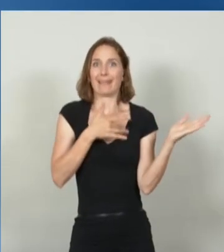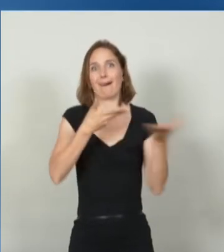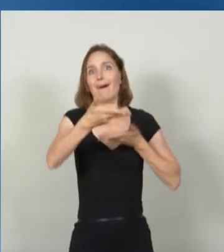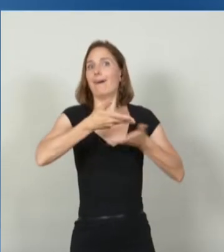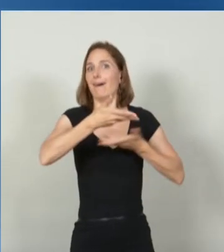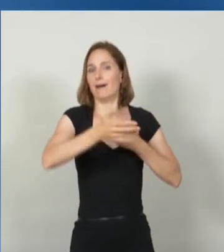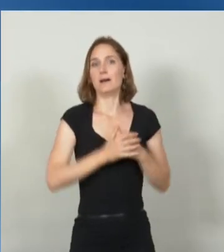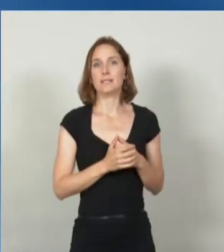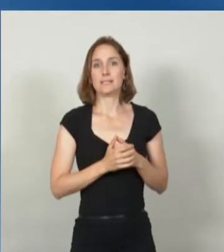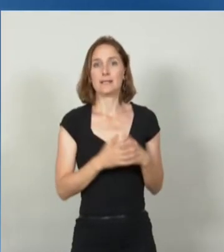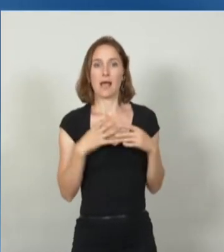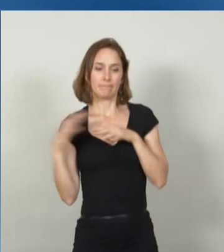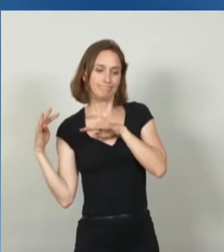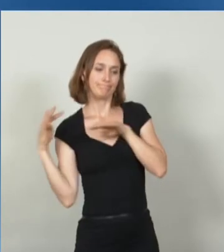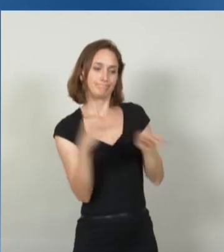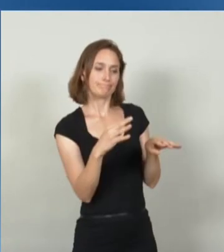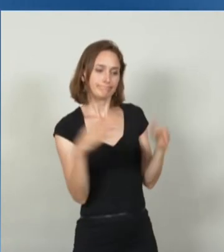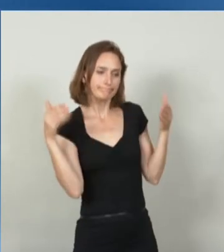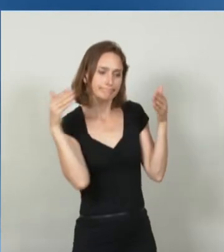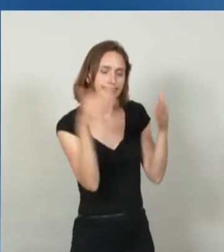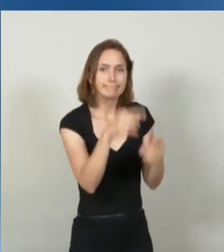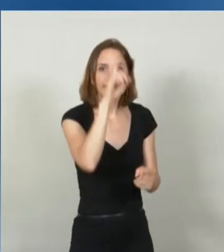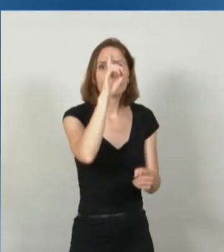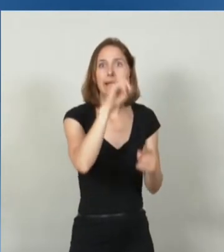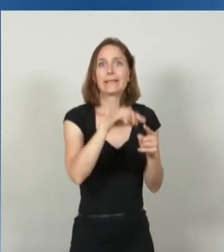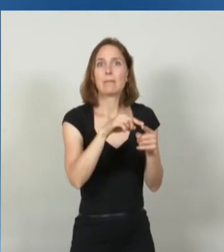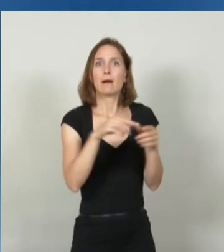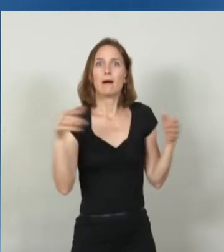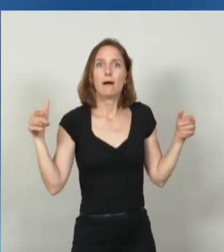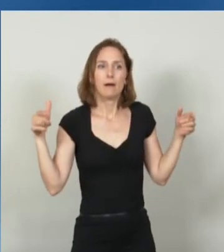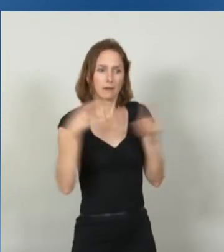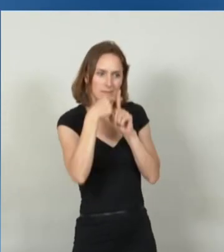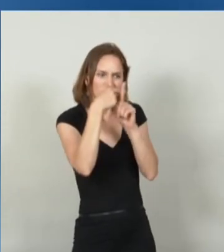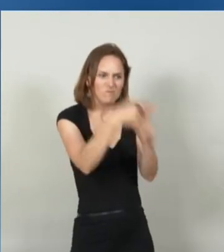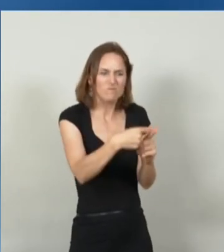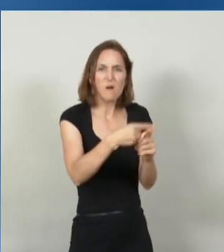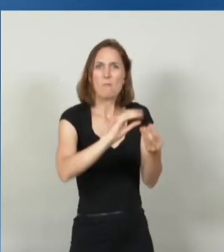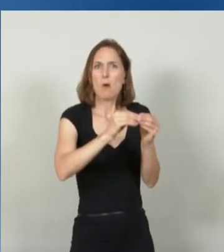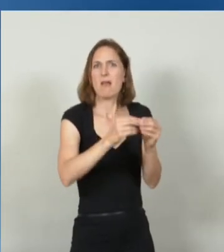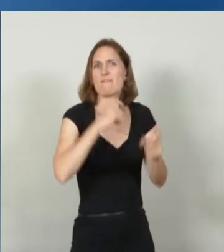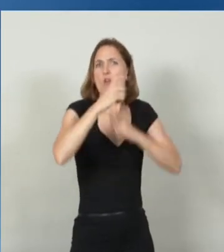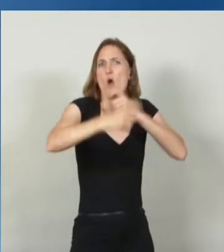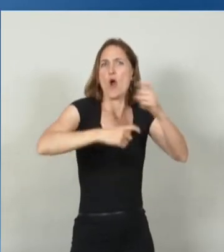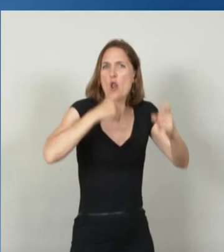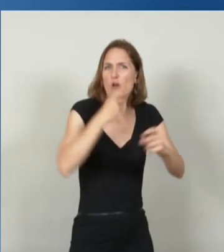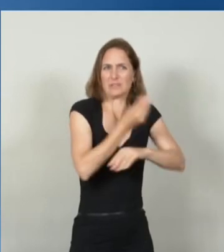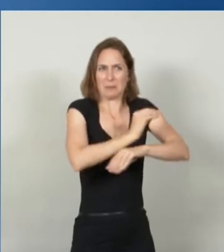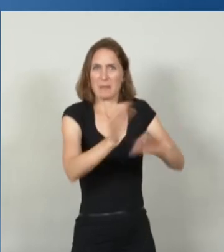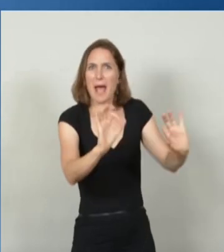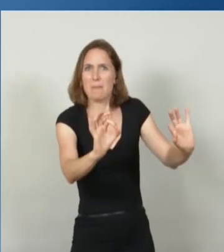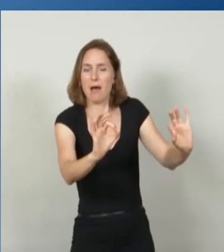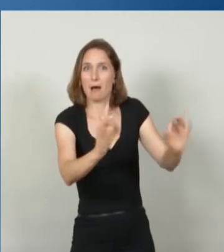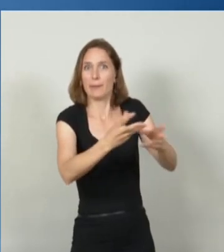la focalisation sur les phénomènes de violence et d'insécurité a disparu quel soulagement ça doit être pour vous monsieur le Maire